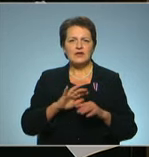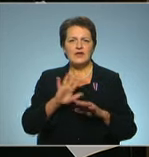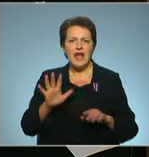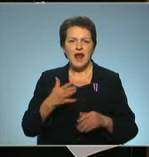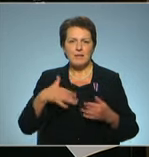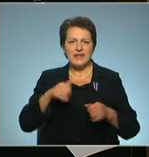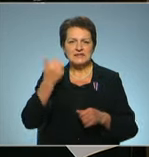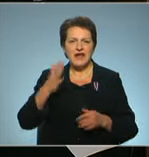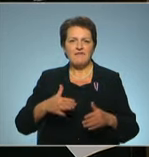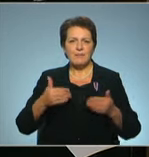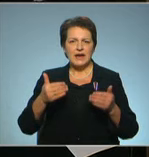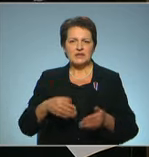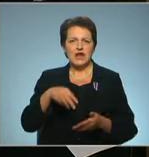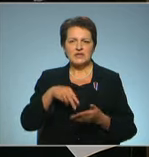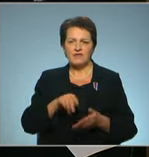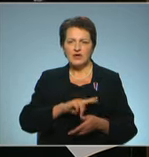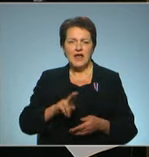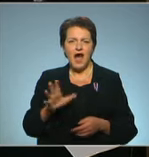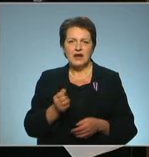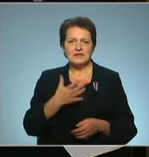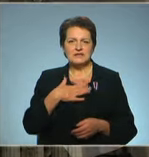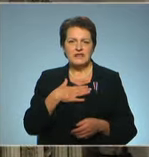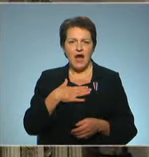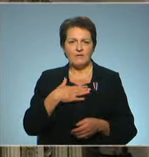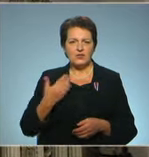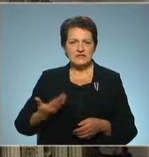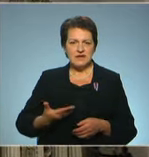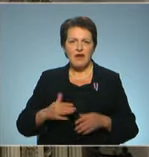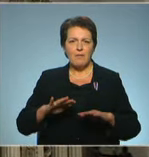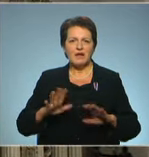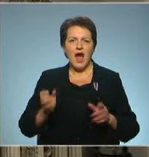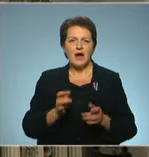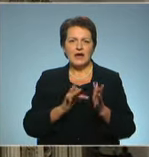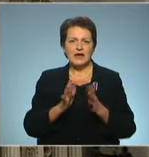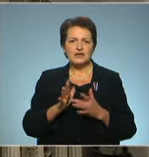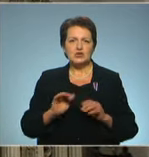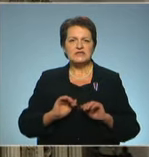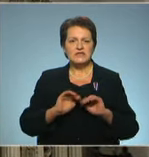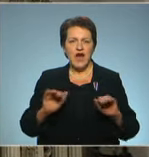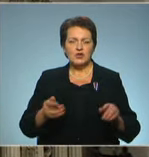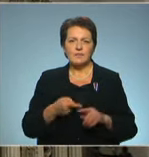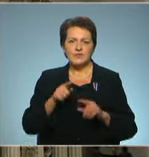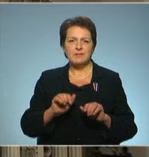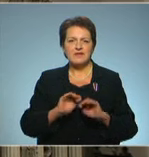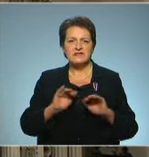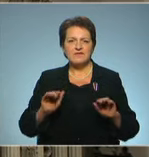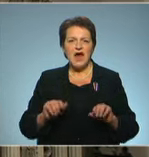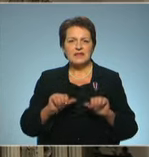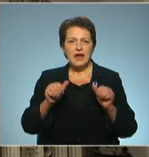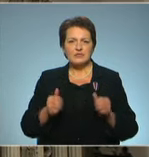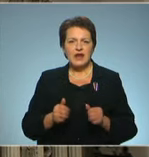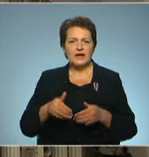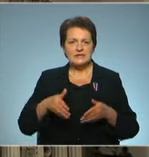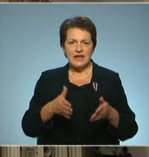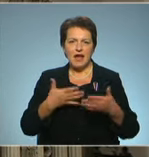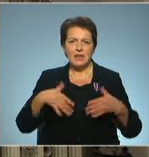priekšā stāvētu ne ar savu dzīvi, bet ar Kristus svētumu. Tāpēc svētapšanas ceļā mēs